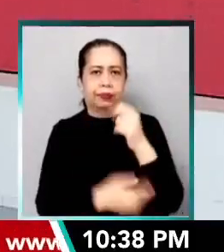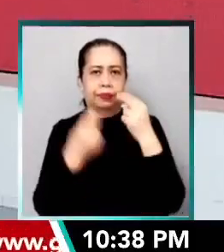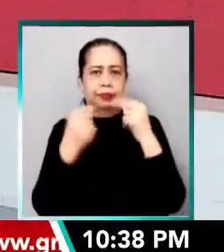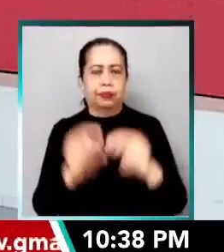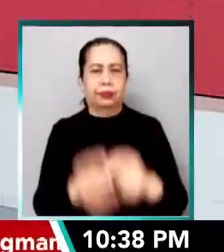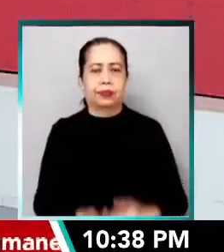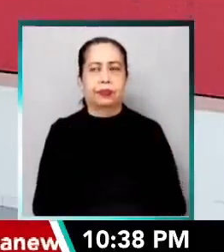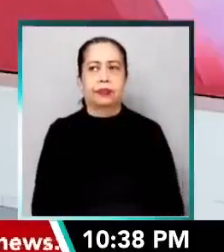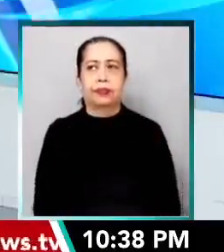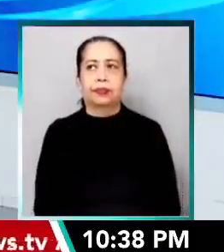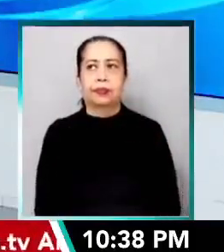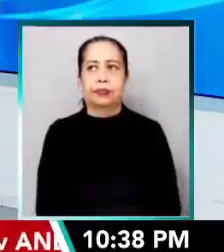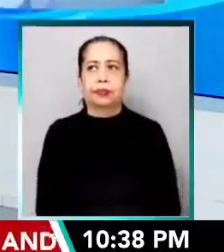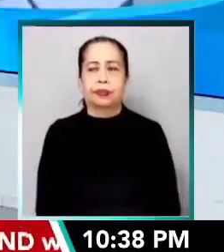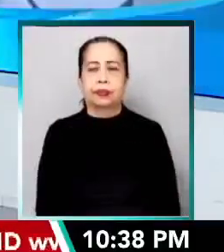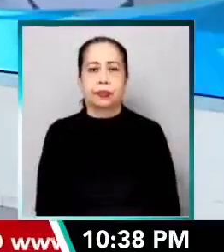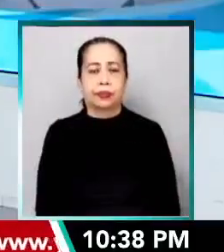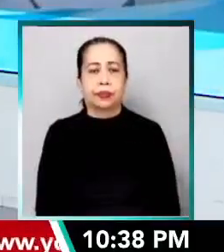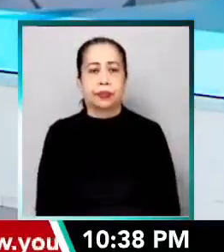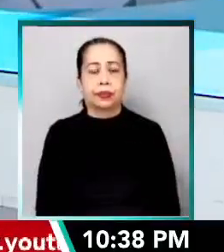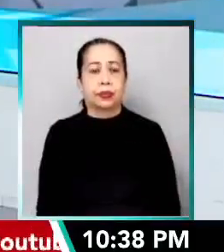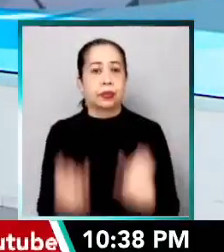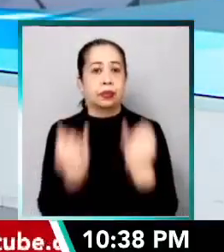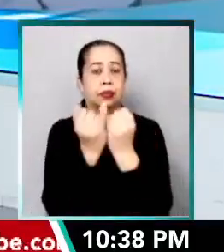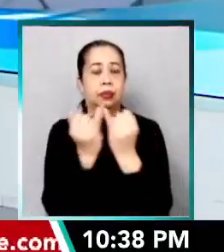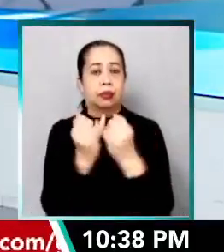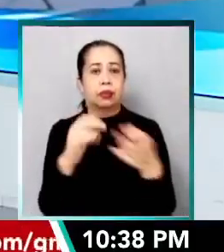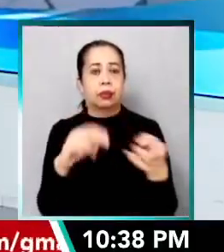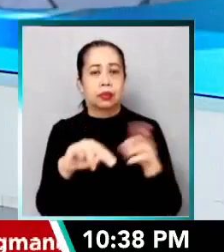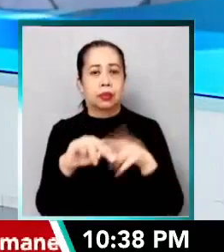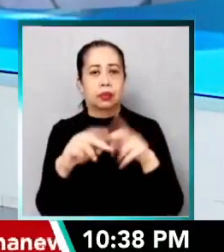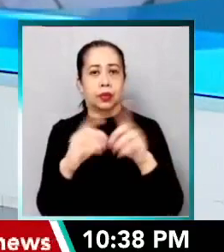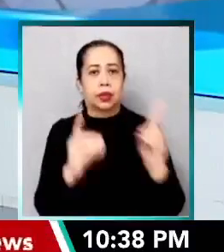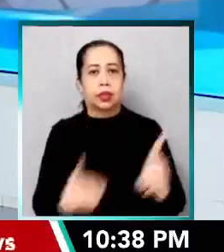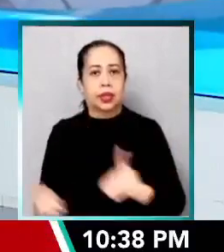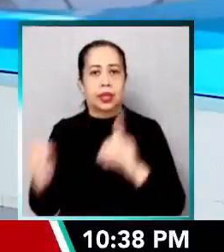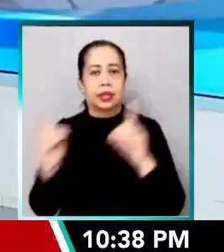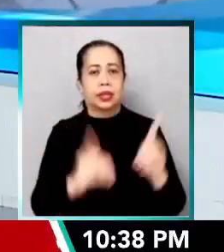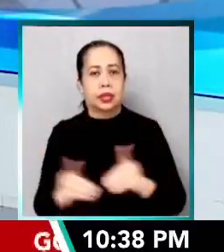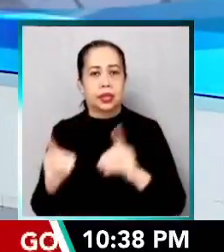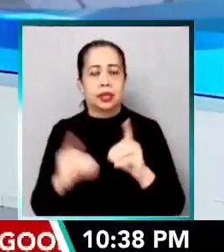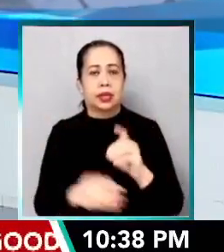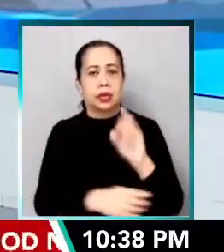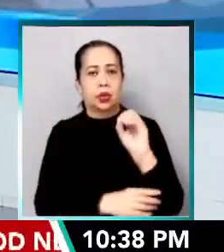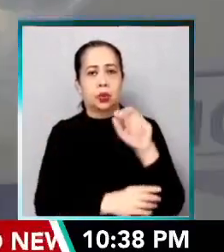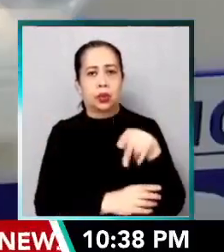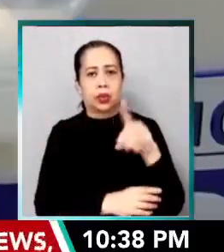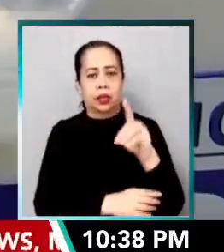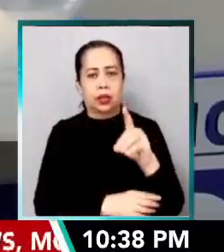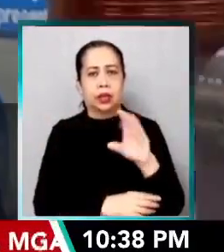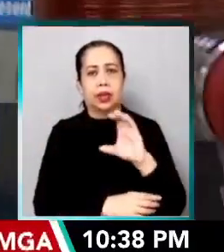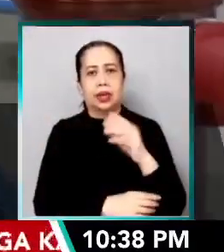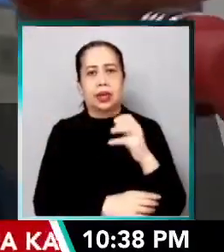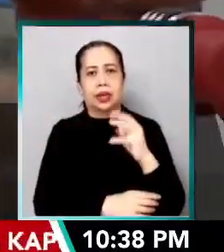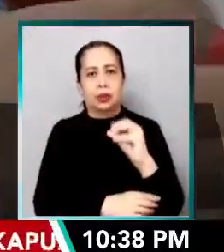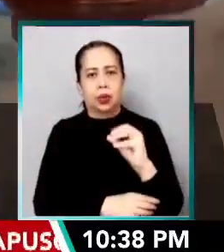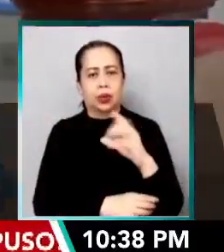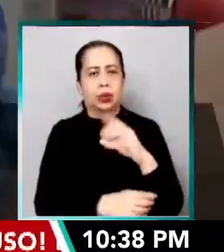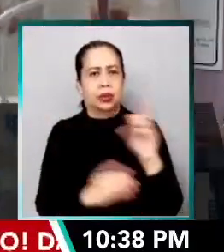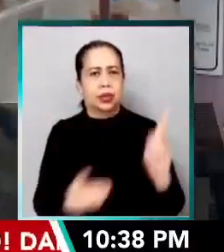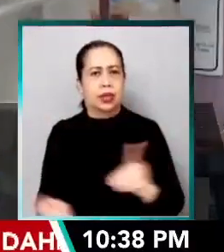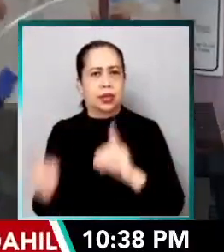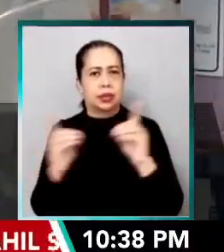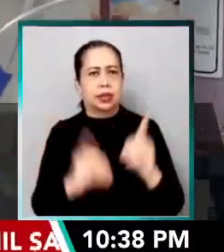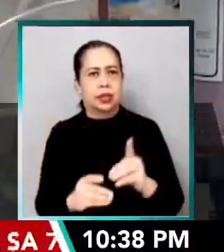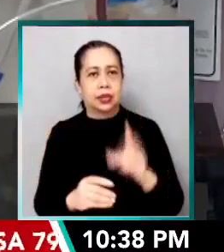Pinarami ng PhilHealth ang libreng sessions ng dialysis package sa outpatient hemodialysis. Mula sa 90 sessions kada taon,